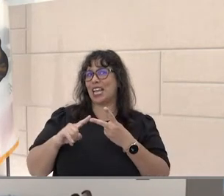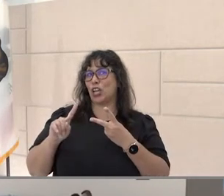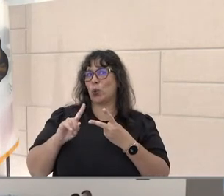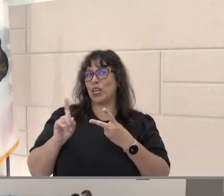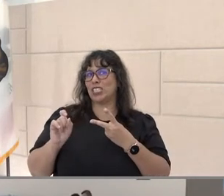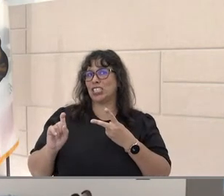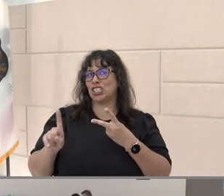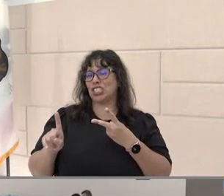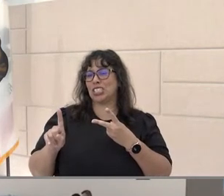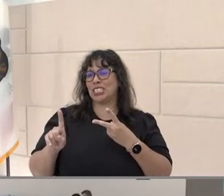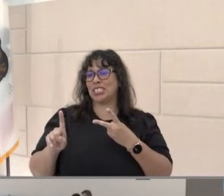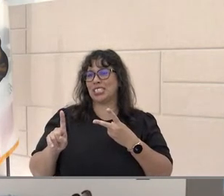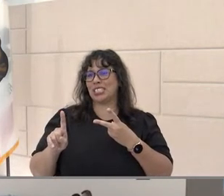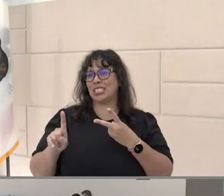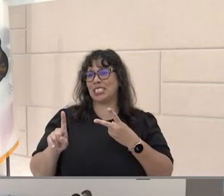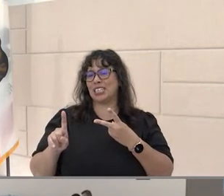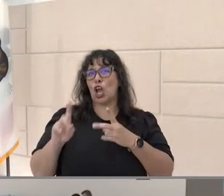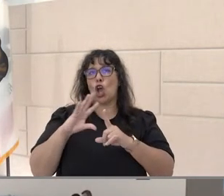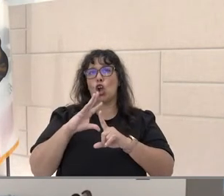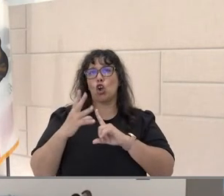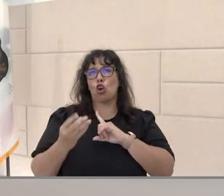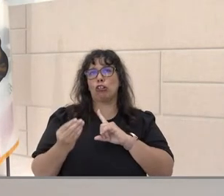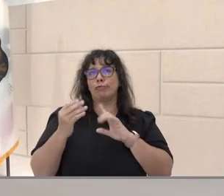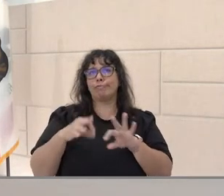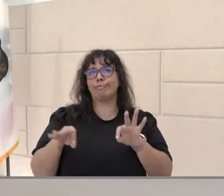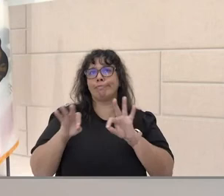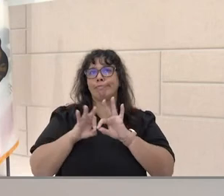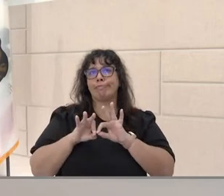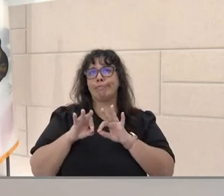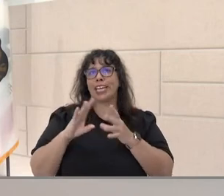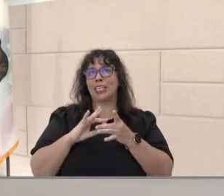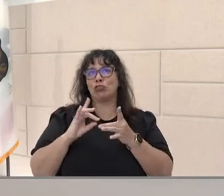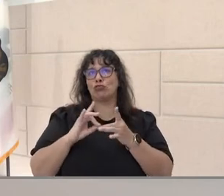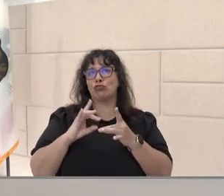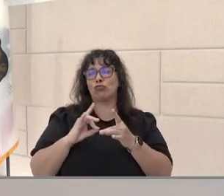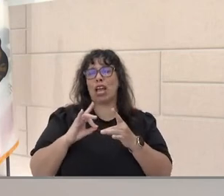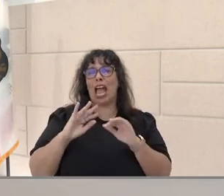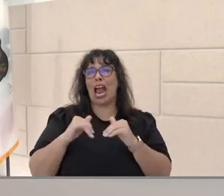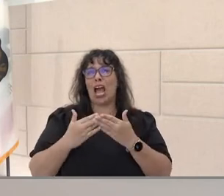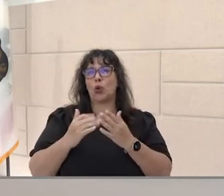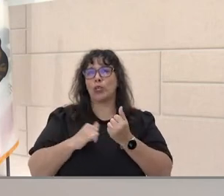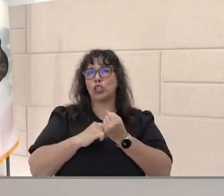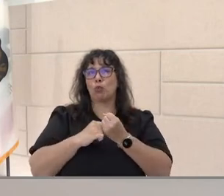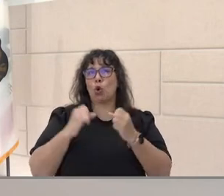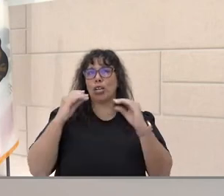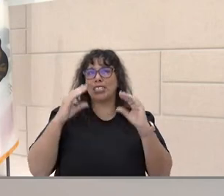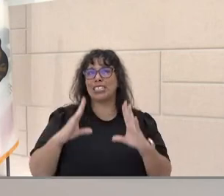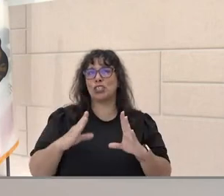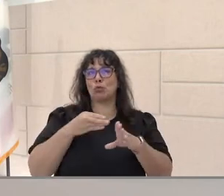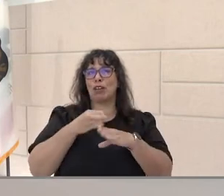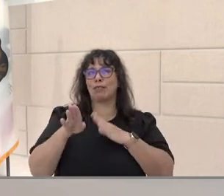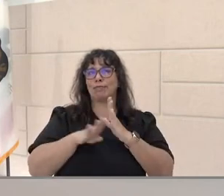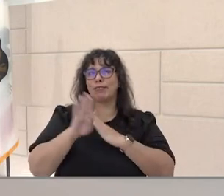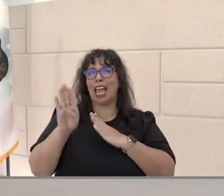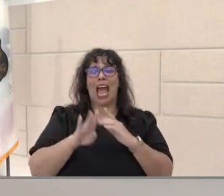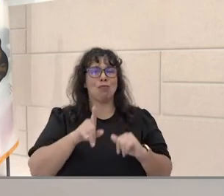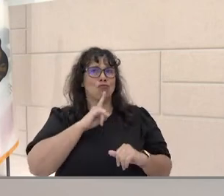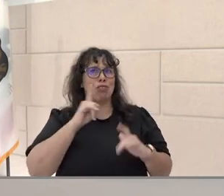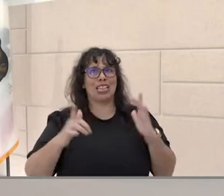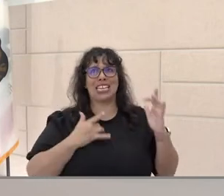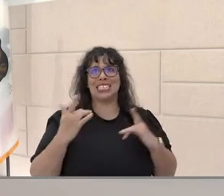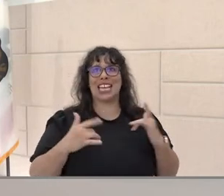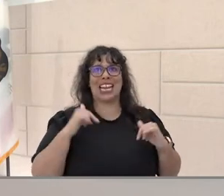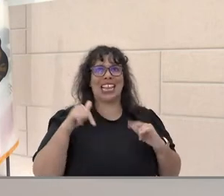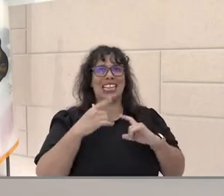សំណួរទី2តើតួនឹងរបៀបការគ្រប់គ្រងទៅលើគ្រូបង្រៀនដើម្បីឲ្យគាត់ប